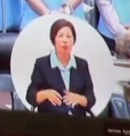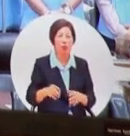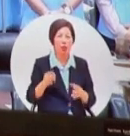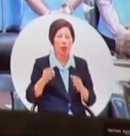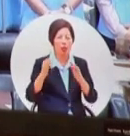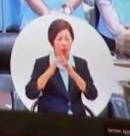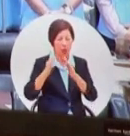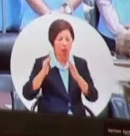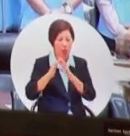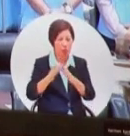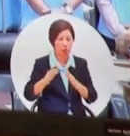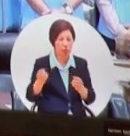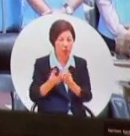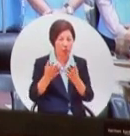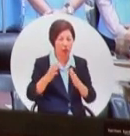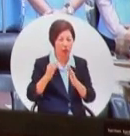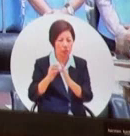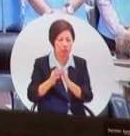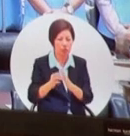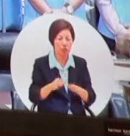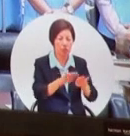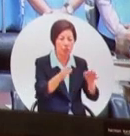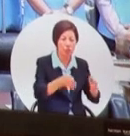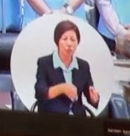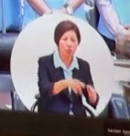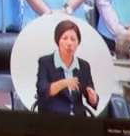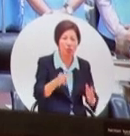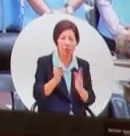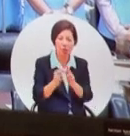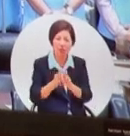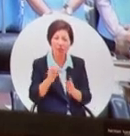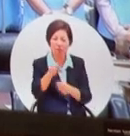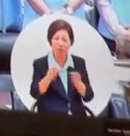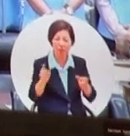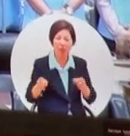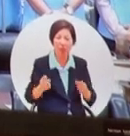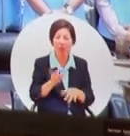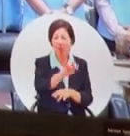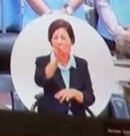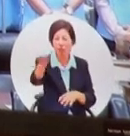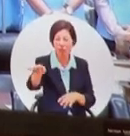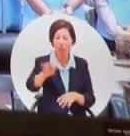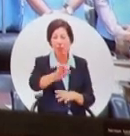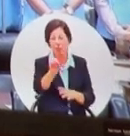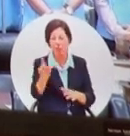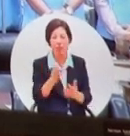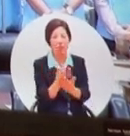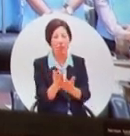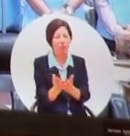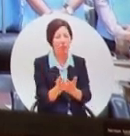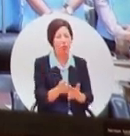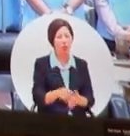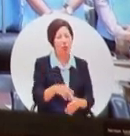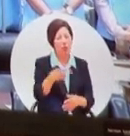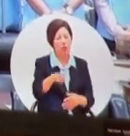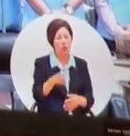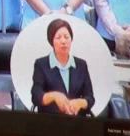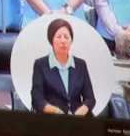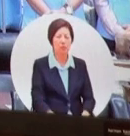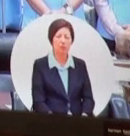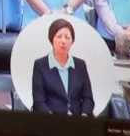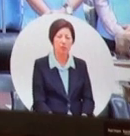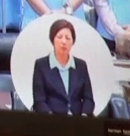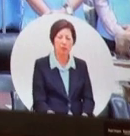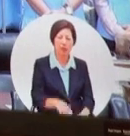拿去买一些有的没的，盖房舍的、出国的，这些事情能够向广大的市民朋友做